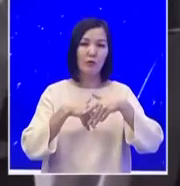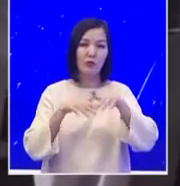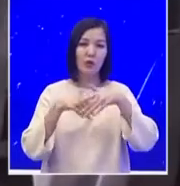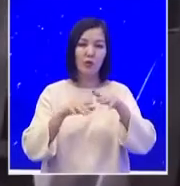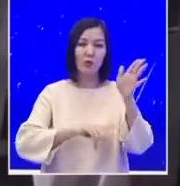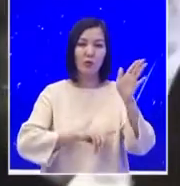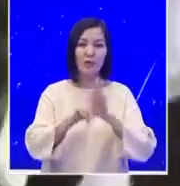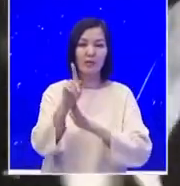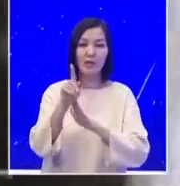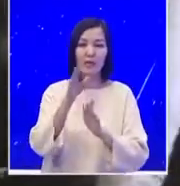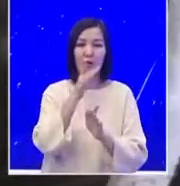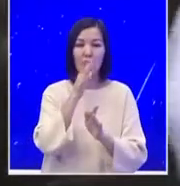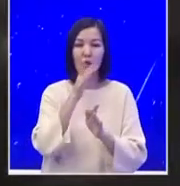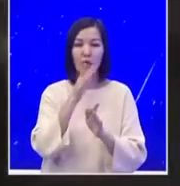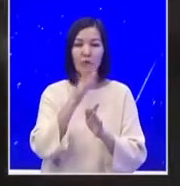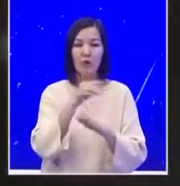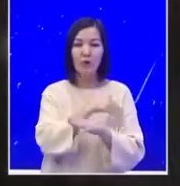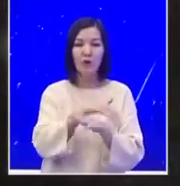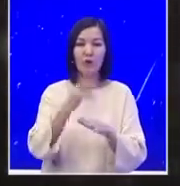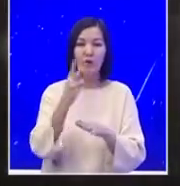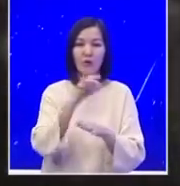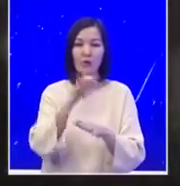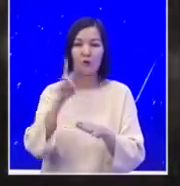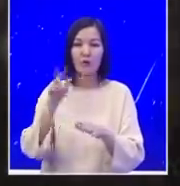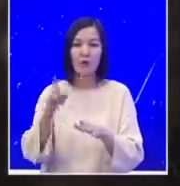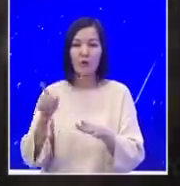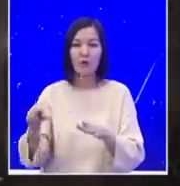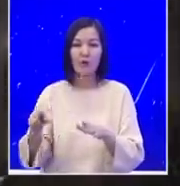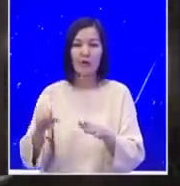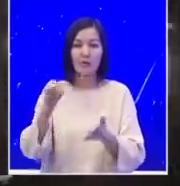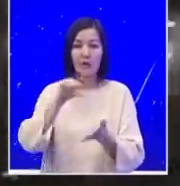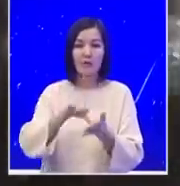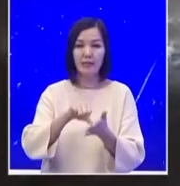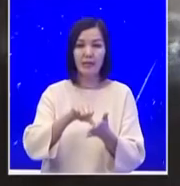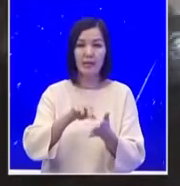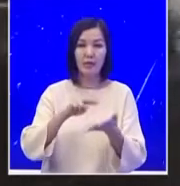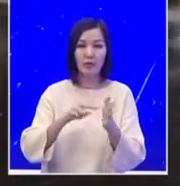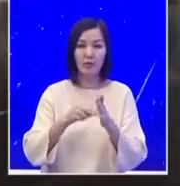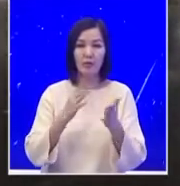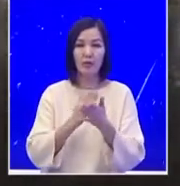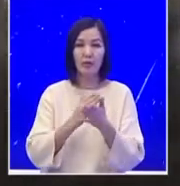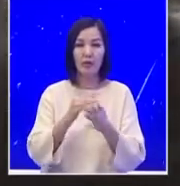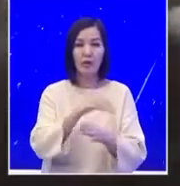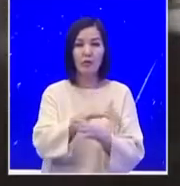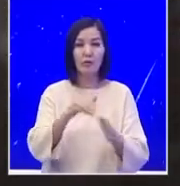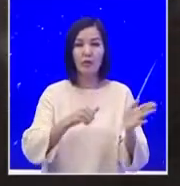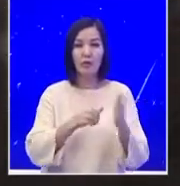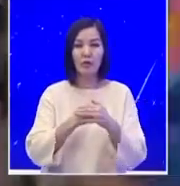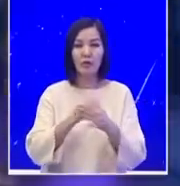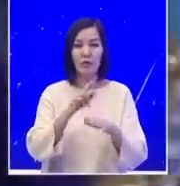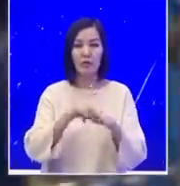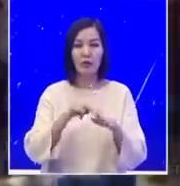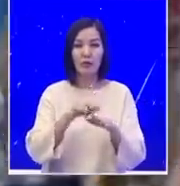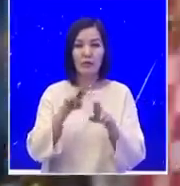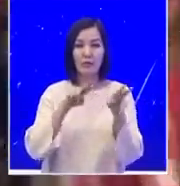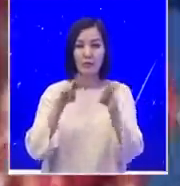басталды. Бұл маусымға шахар көшелерінен 7 миллиондай адам шығады деп күтілуде. Осы орайда кейбір көшелер жабылып, полицейлер бақылауды күшейтеді.